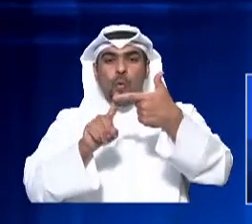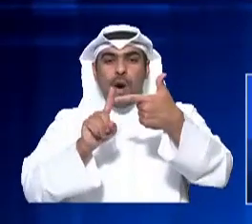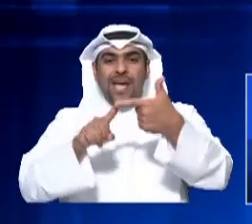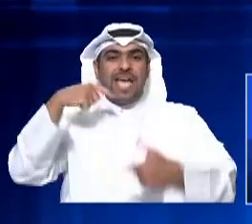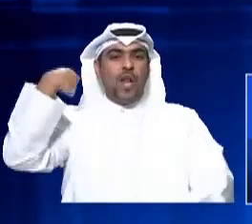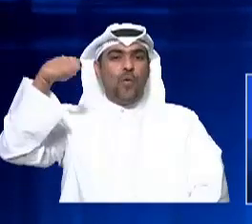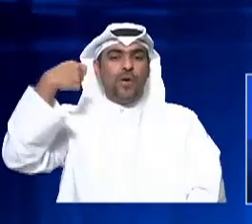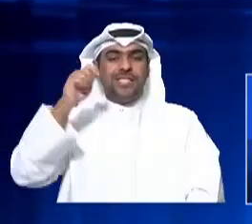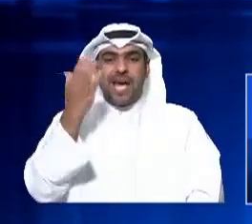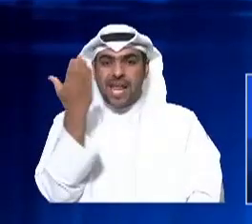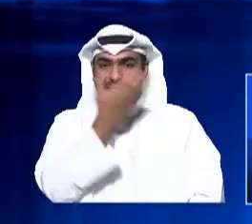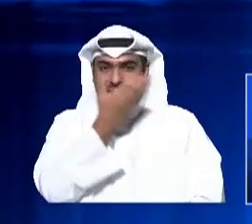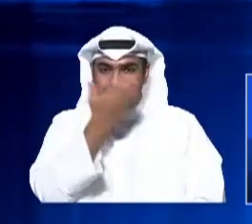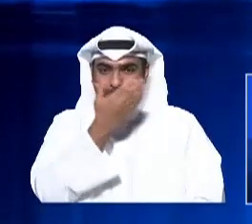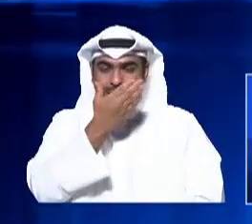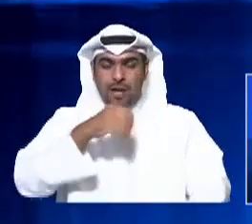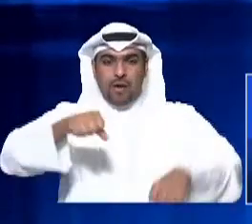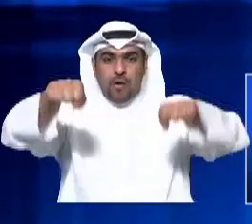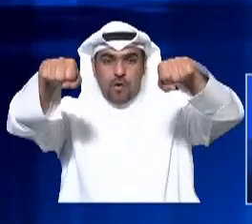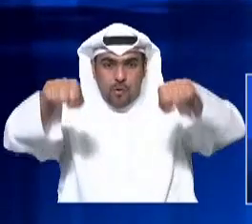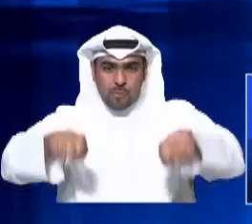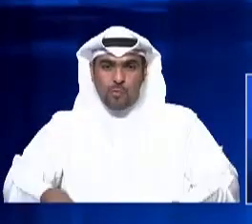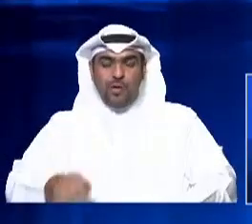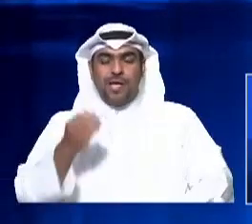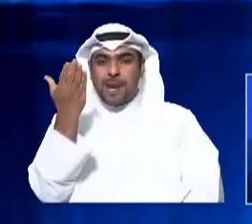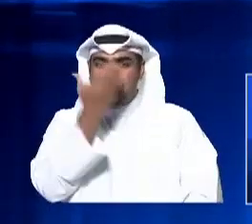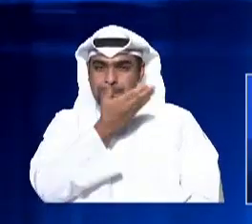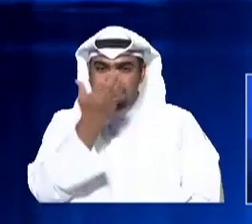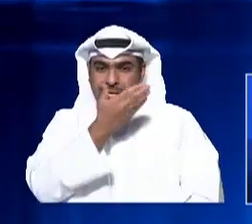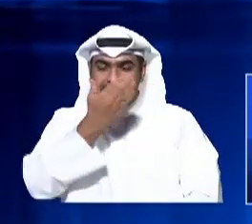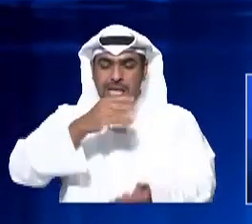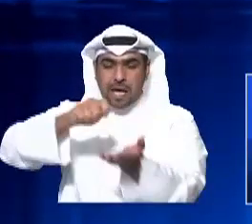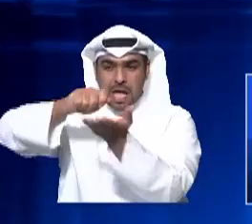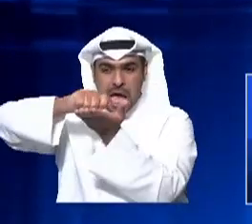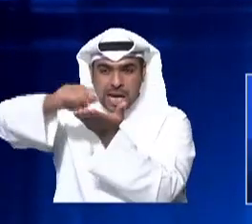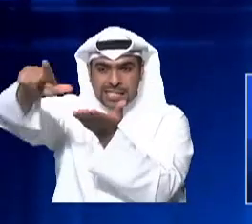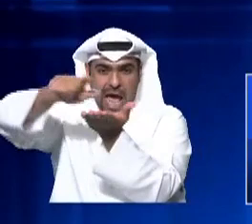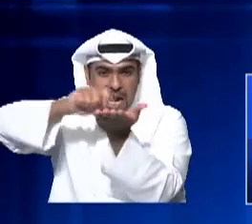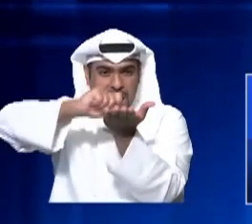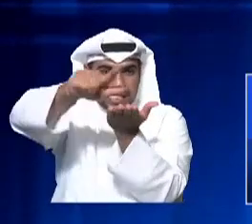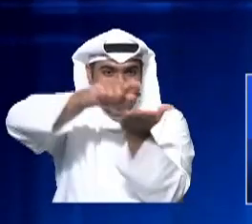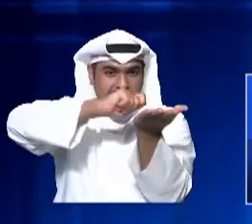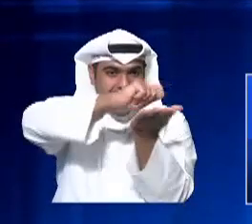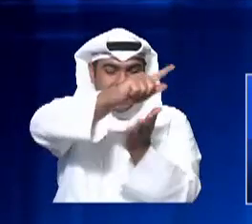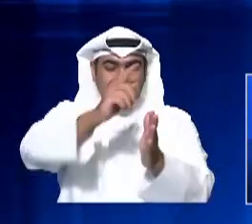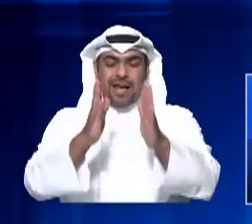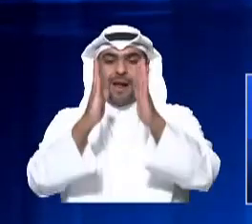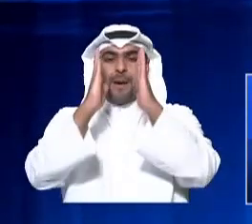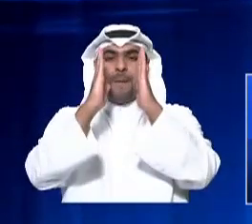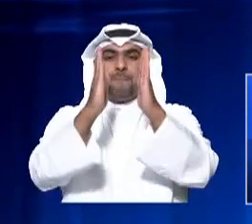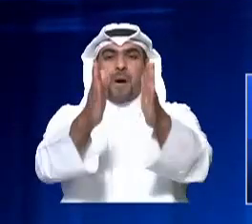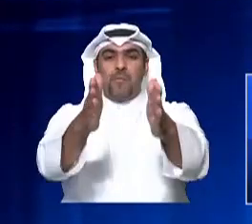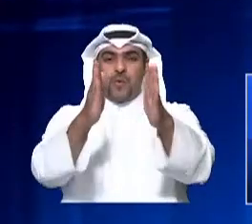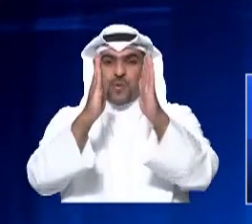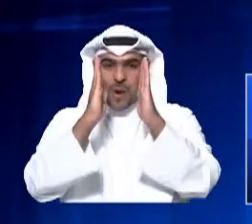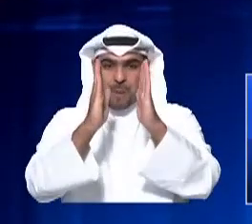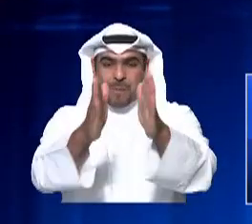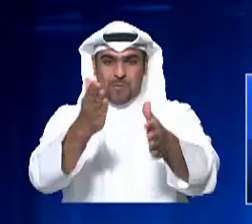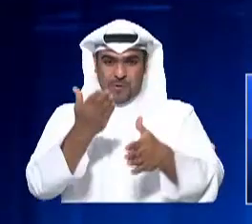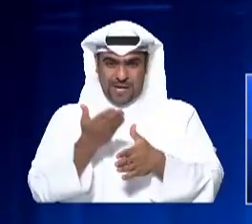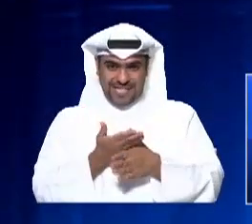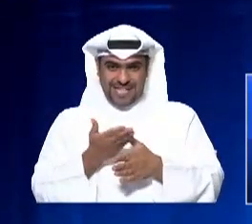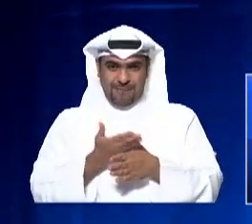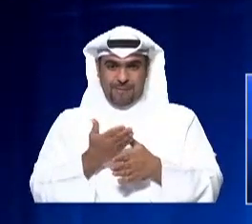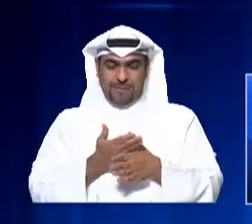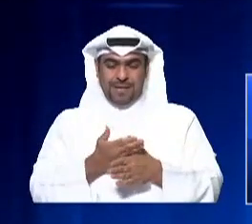المساعدين ومديري المناطق التعليمية في الوزارة. أعرب فيها سموه حفظه الله عن خالص تهانيه بمناسبة نجاح